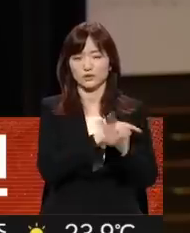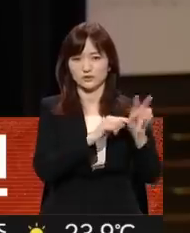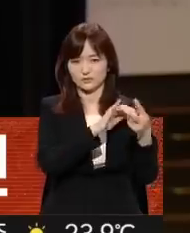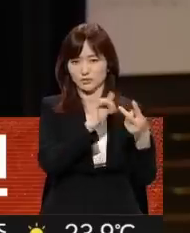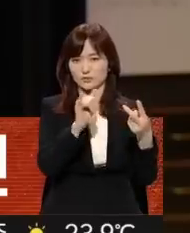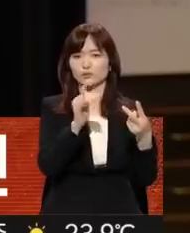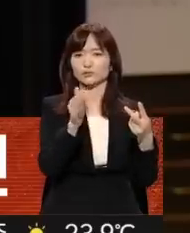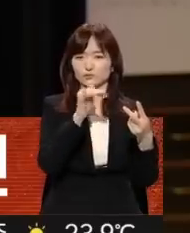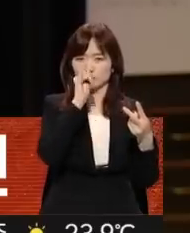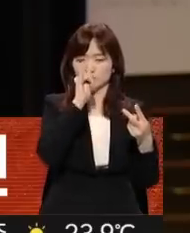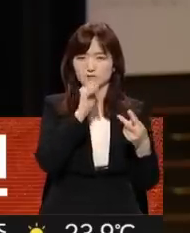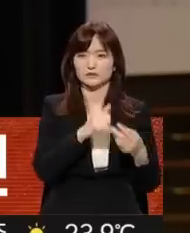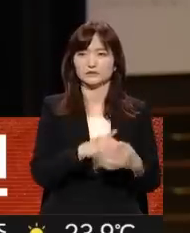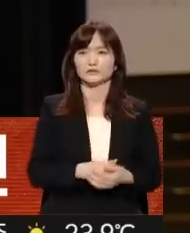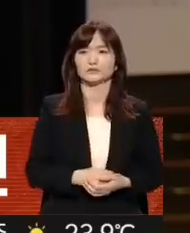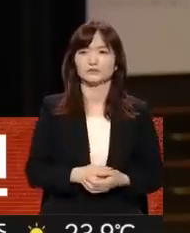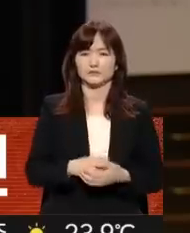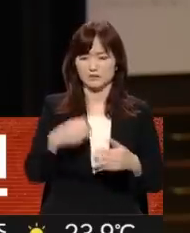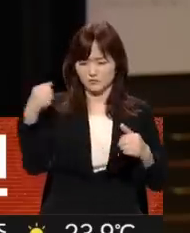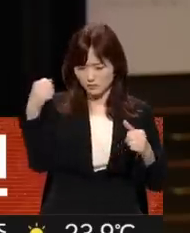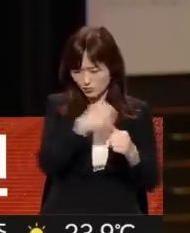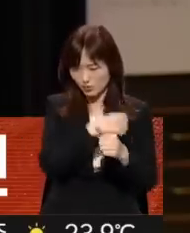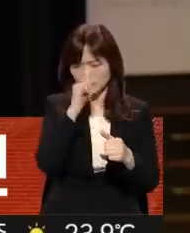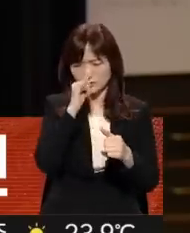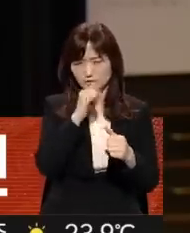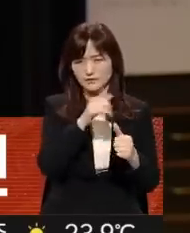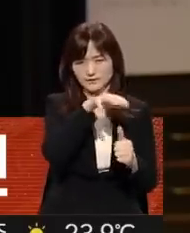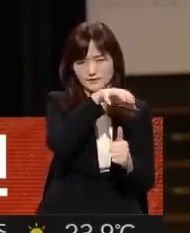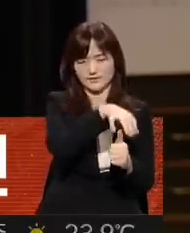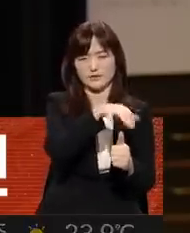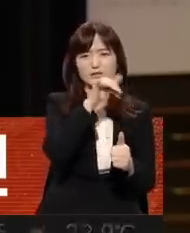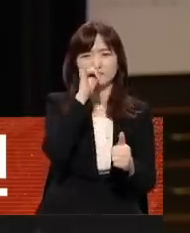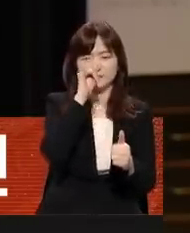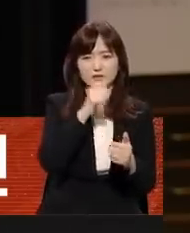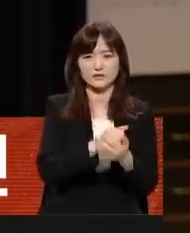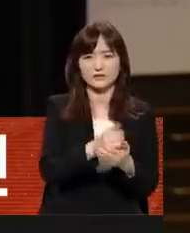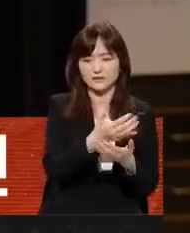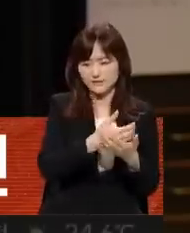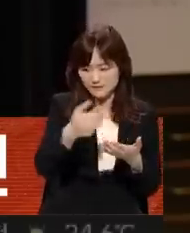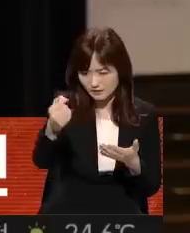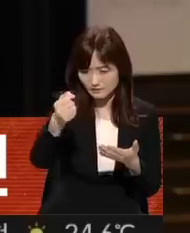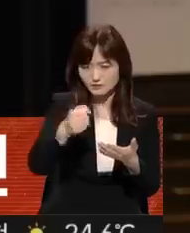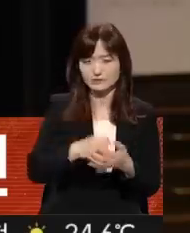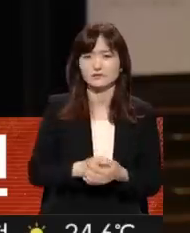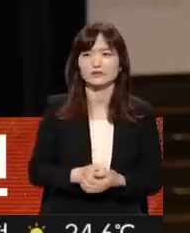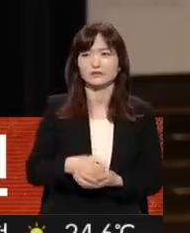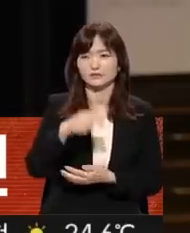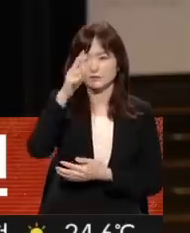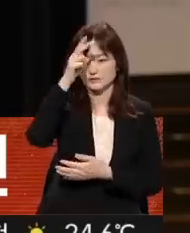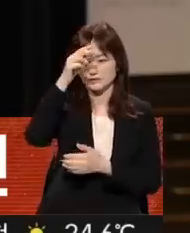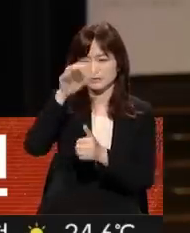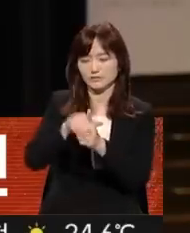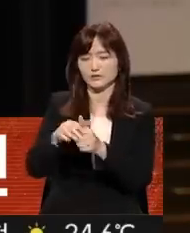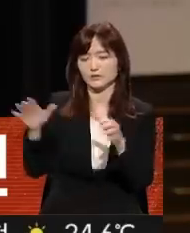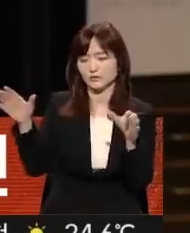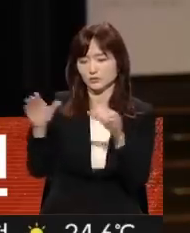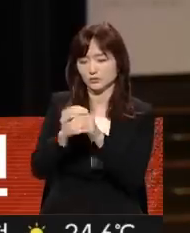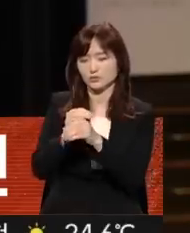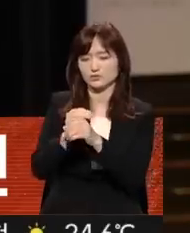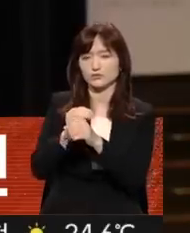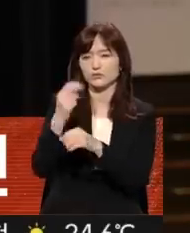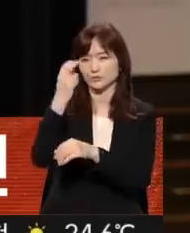하고 있습니다. 아마 폭행도 있고 뭐 감금도 있고 그래서 갈치까지 경찰의 뭐 종합적인 수사가 좀 필요한 상황이 아닌가 그렇게